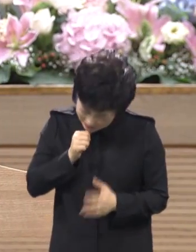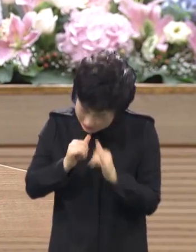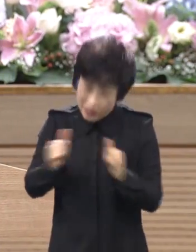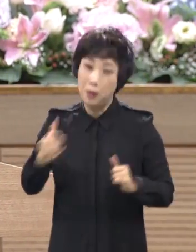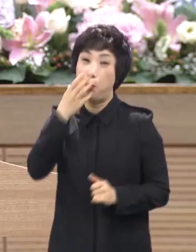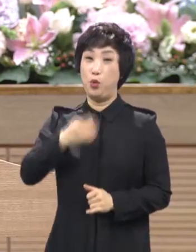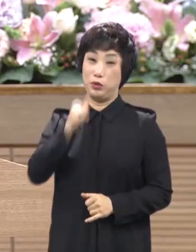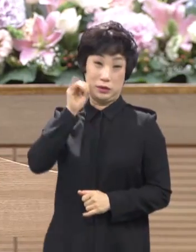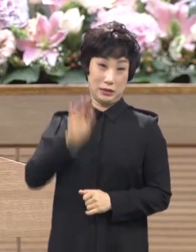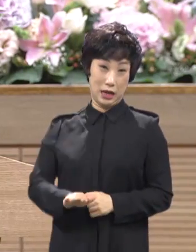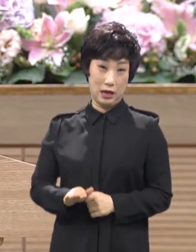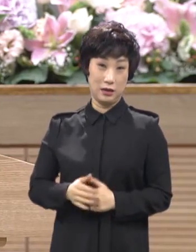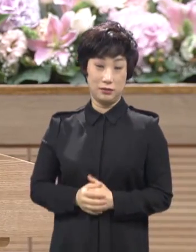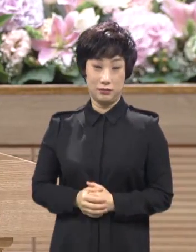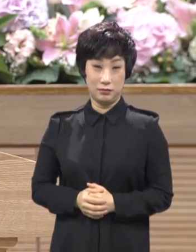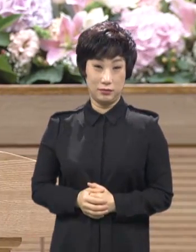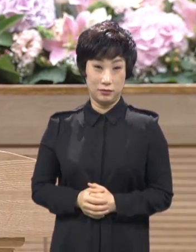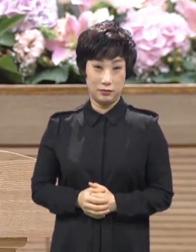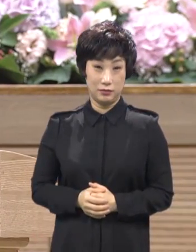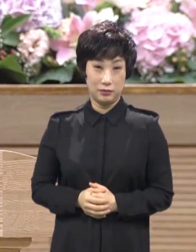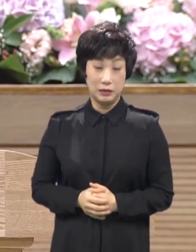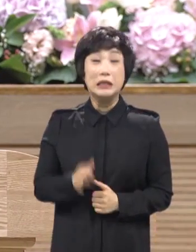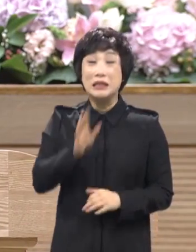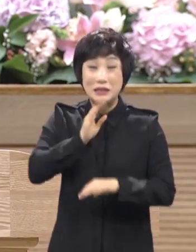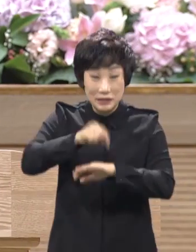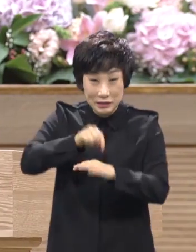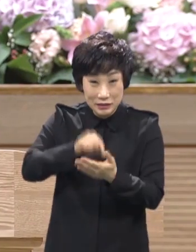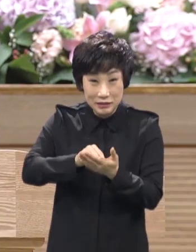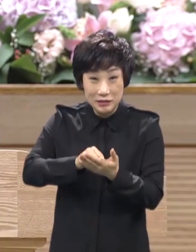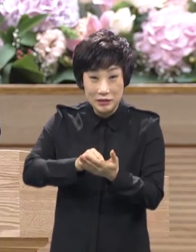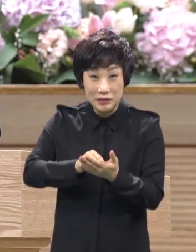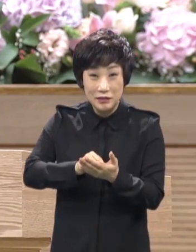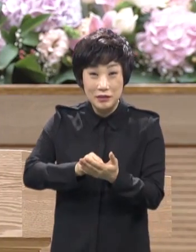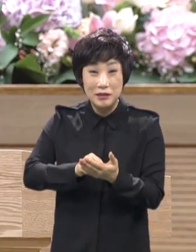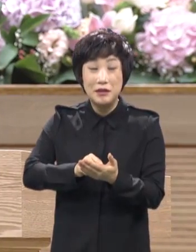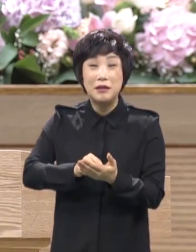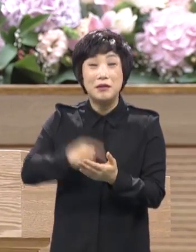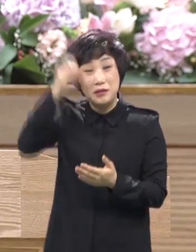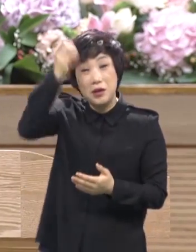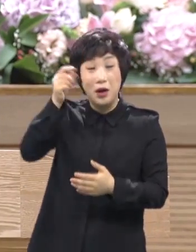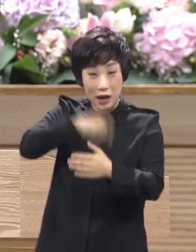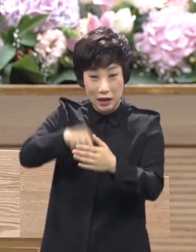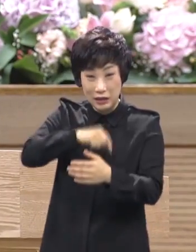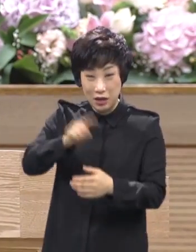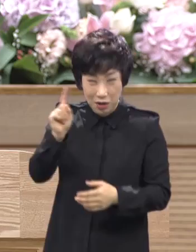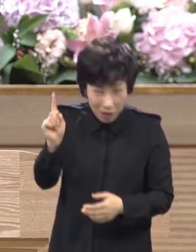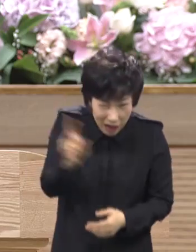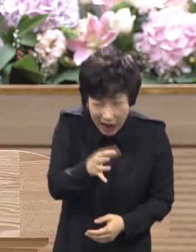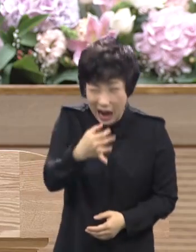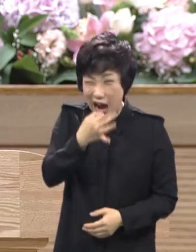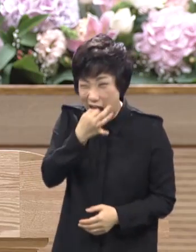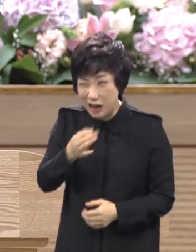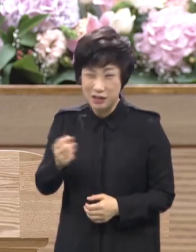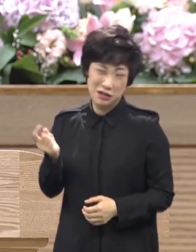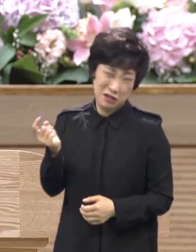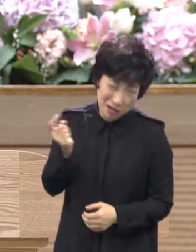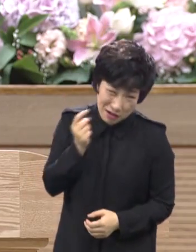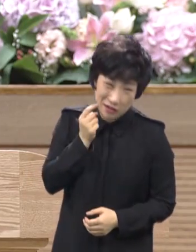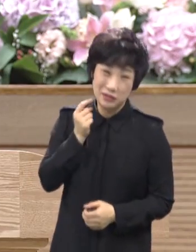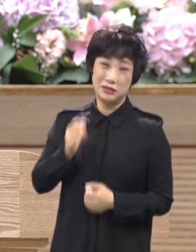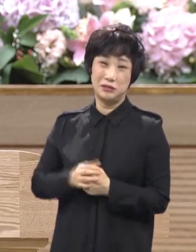자가 복 있다. 이 심령 속에 어떤 욕심도,